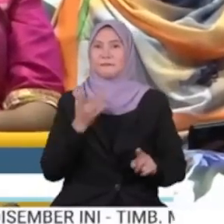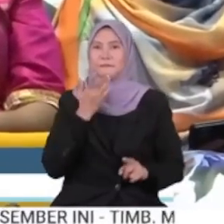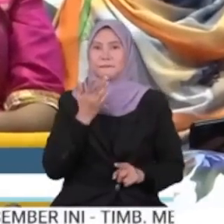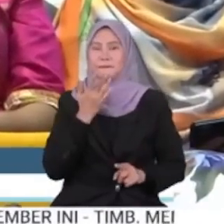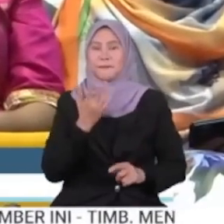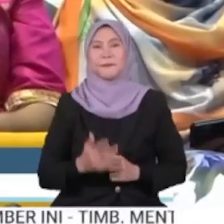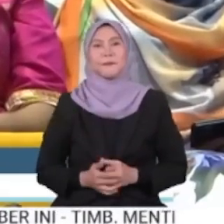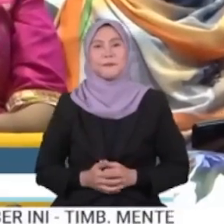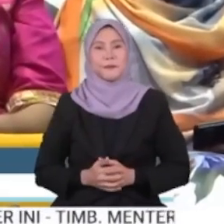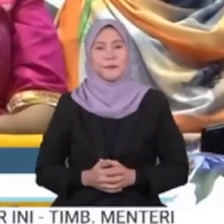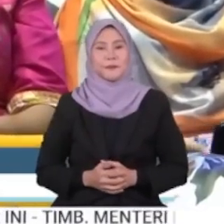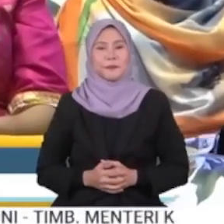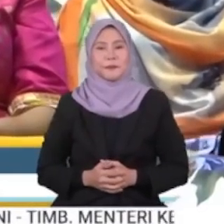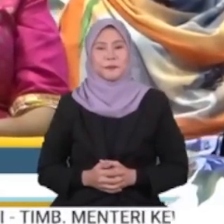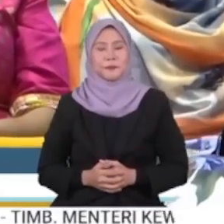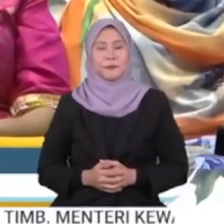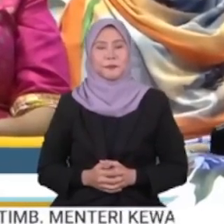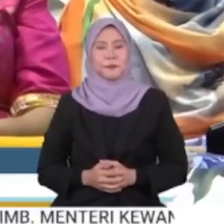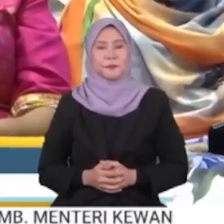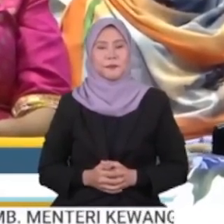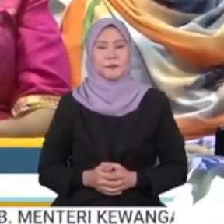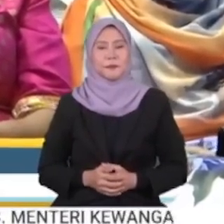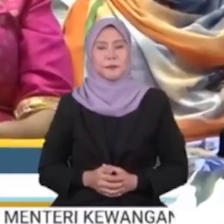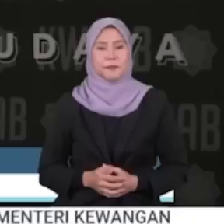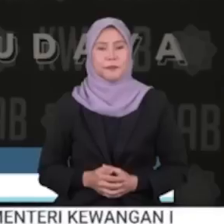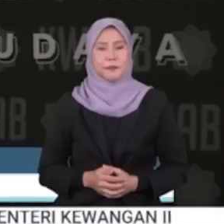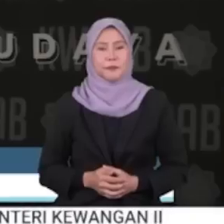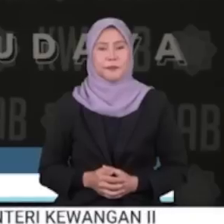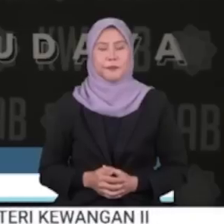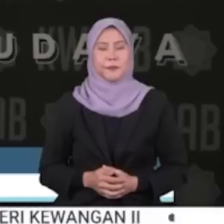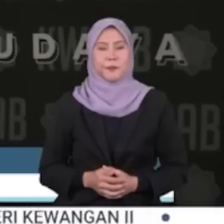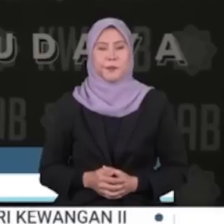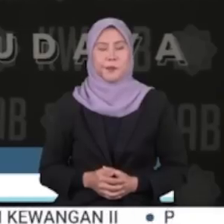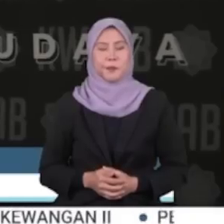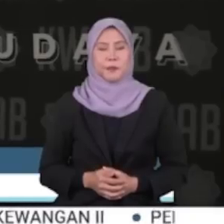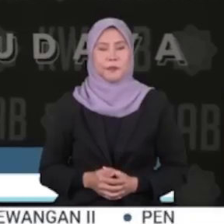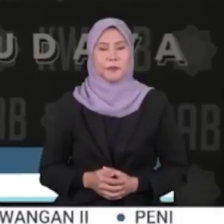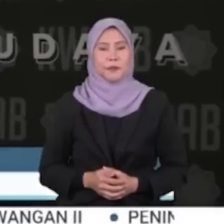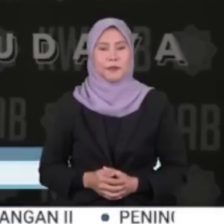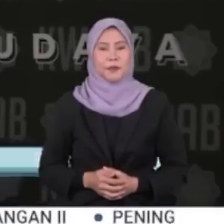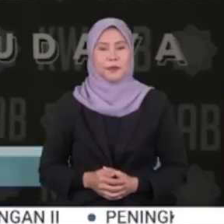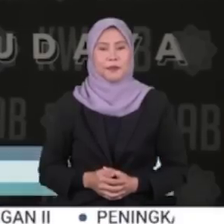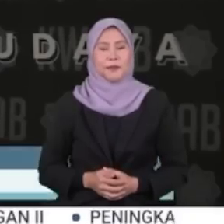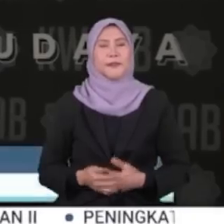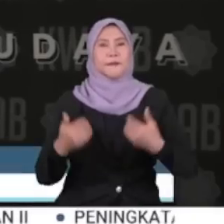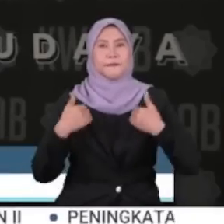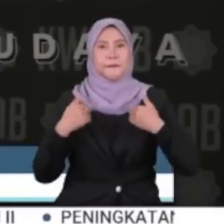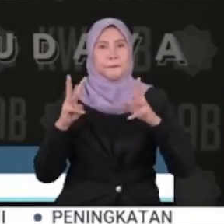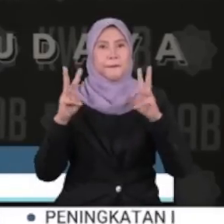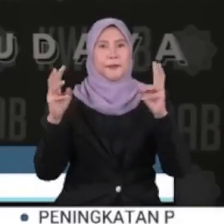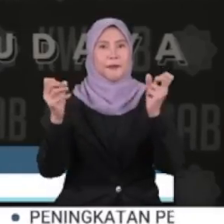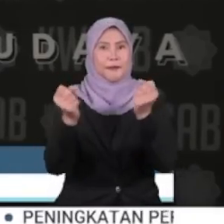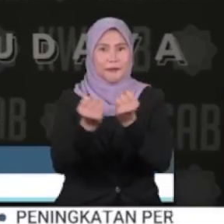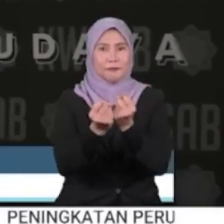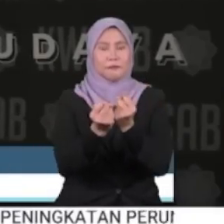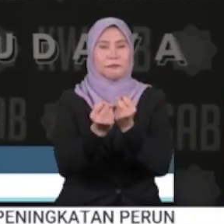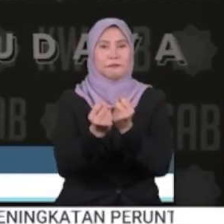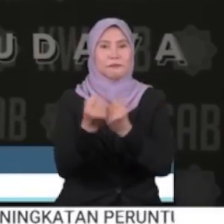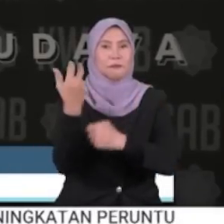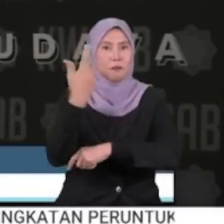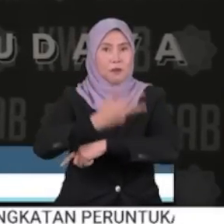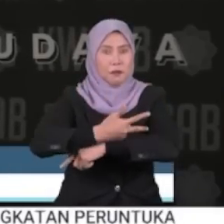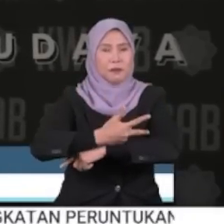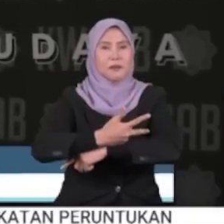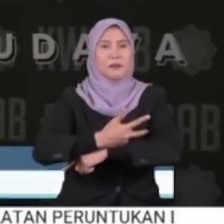Sajian dan pendidikan berkaitan biryani Johor telah dijalankan di beberapa daerah. That's why kita mengadakan satu bengkel dan mencapai